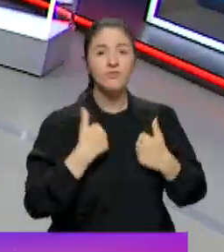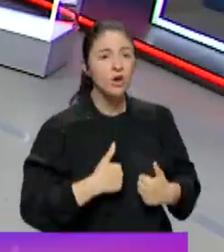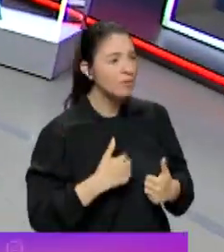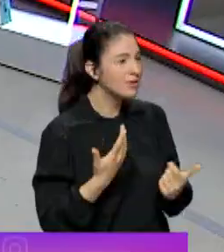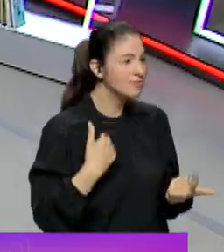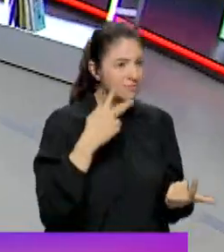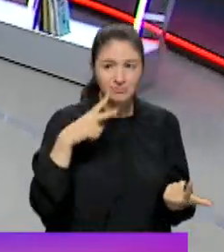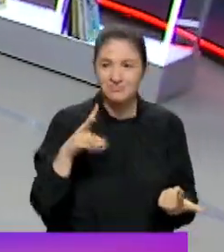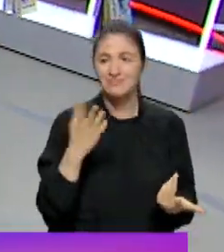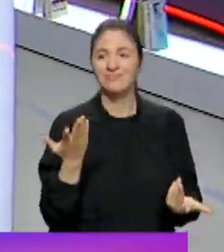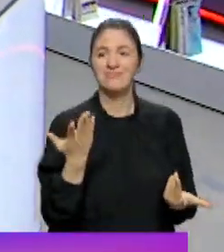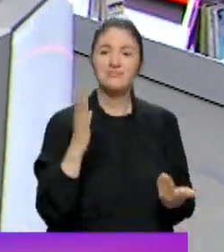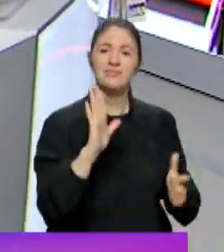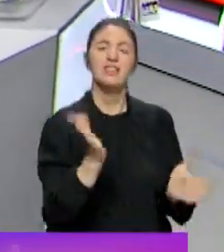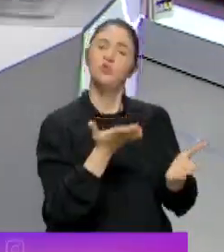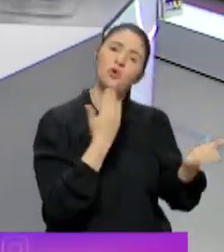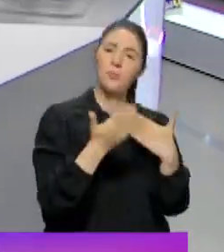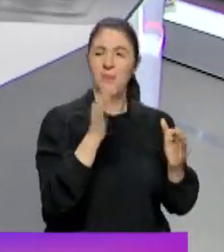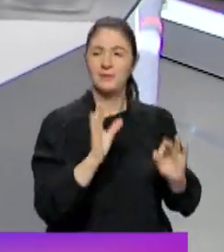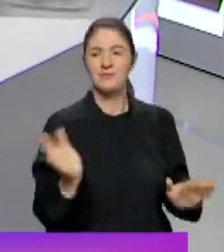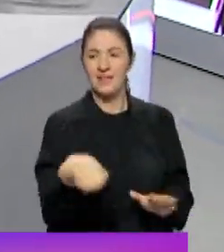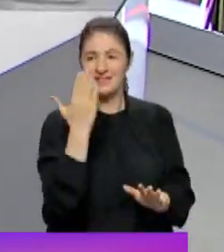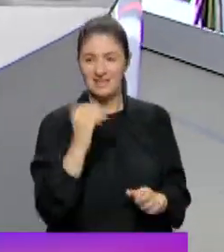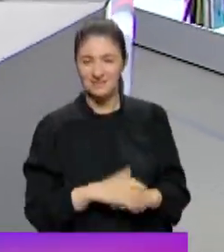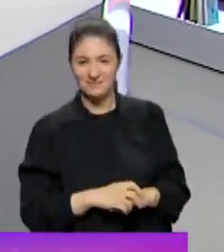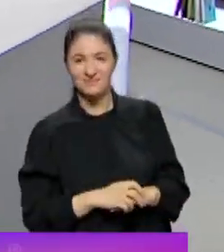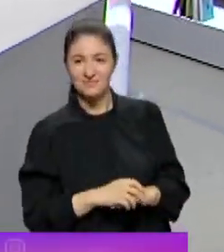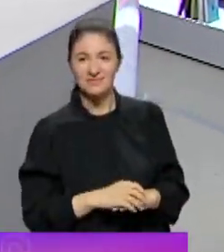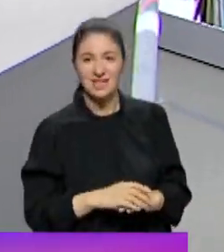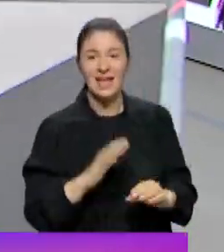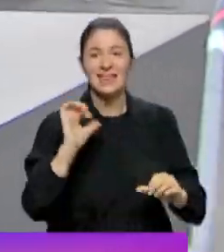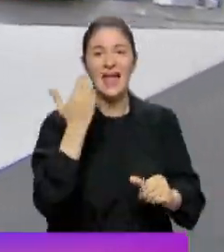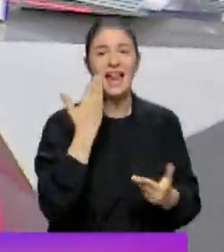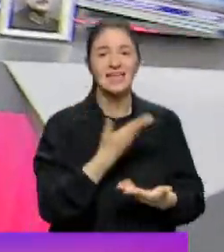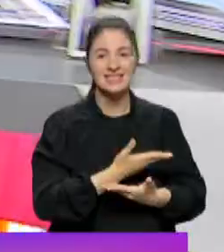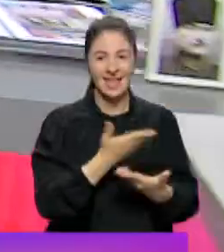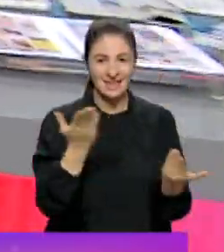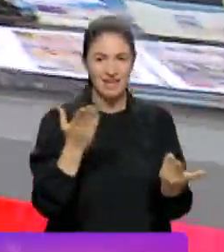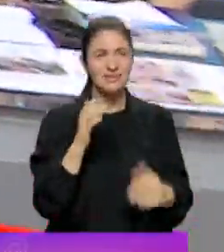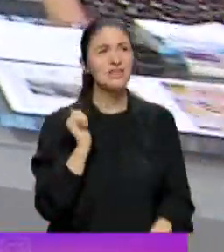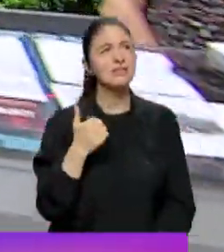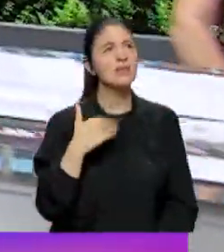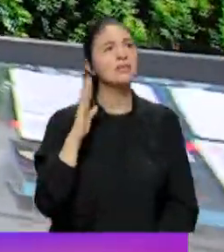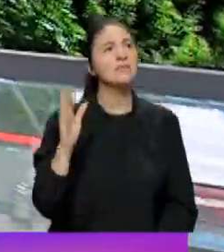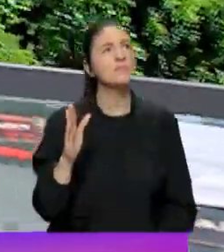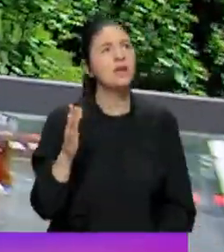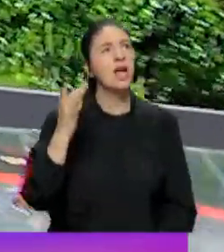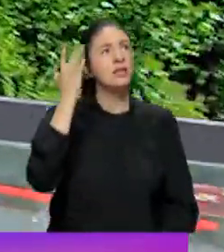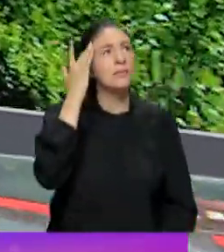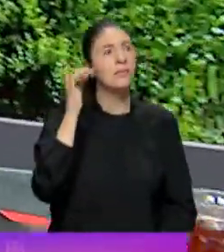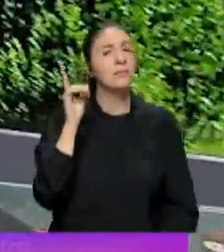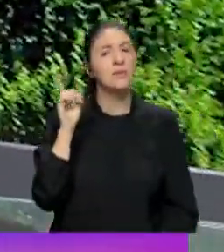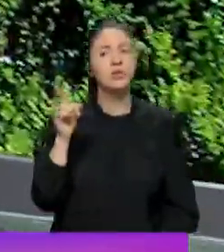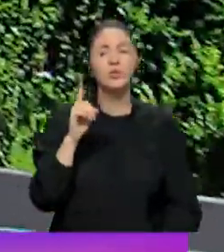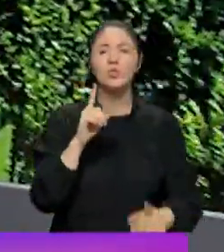Neyse gelir dur. Tamam, bir dakika. Onu getiririz. Sohbete başlayalım. Peki. Tamam. Getirdim. Değerli izleyenler. Ne zaman gittim ben Tepeci'ye Uğur